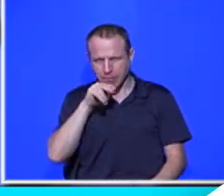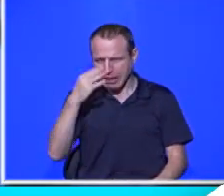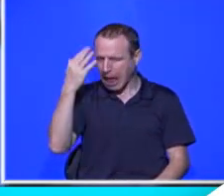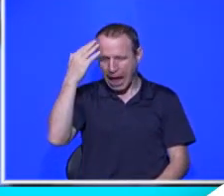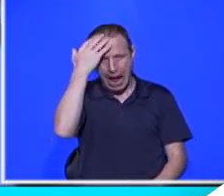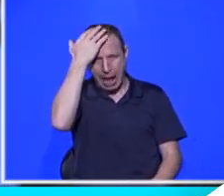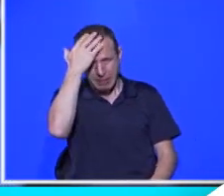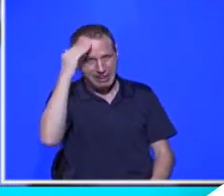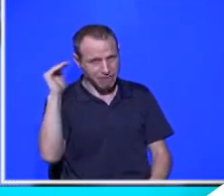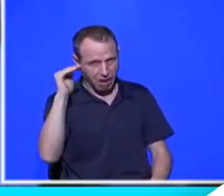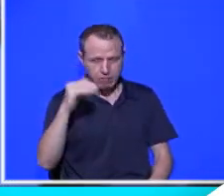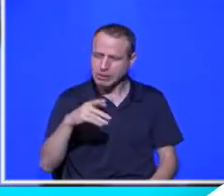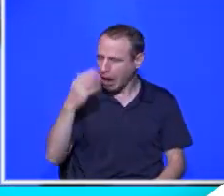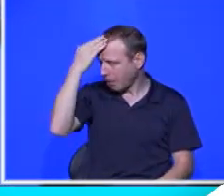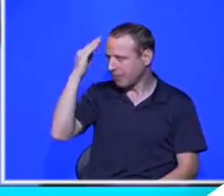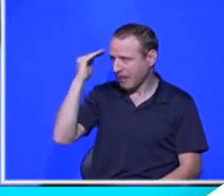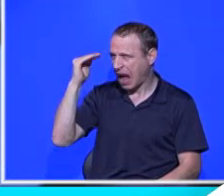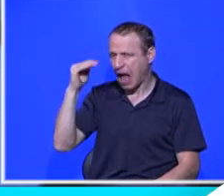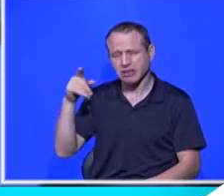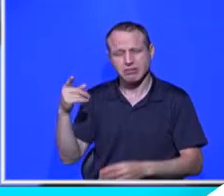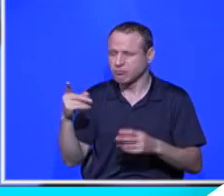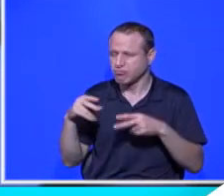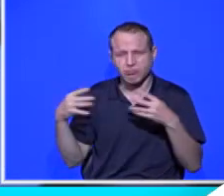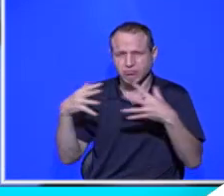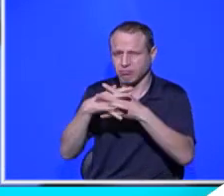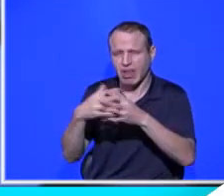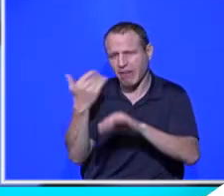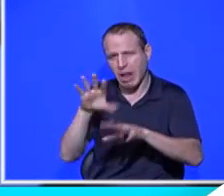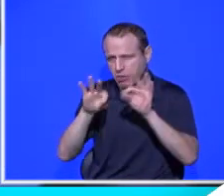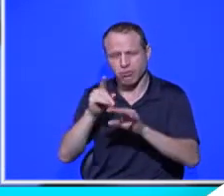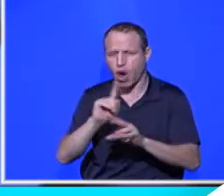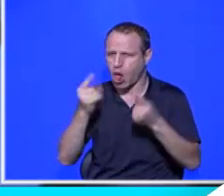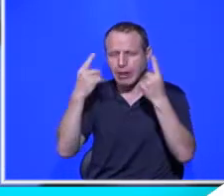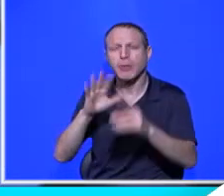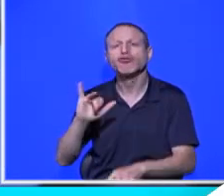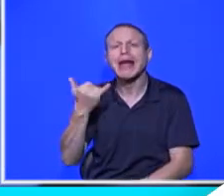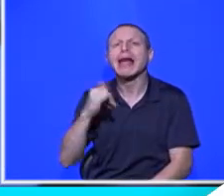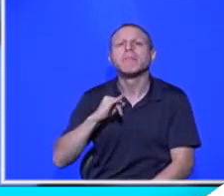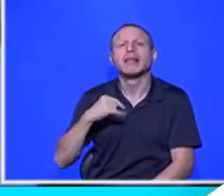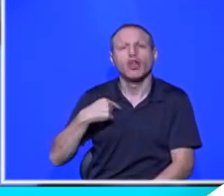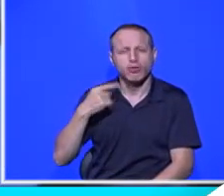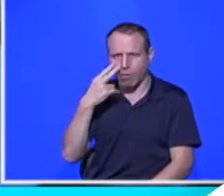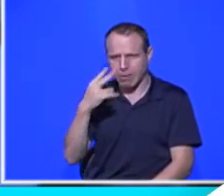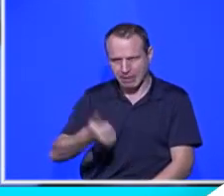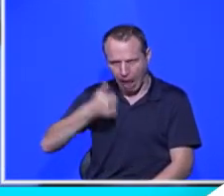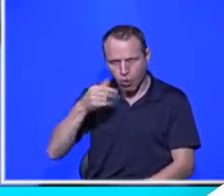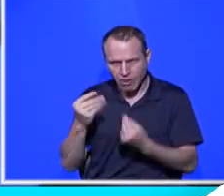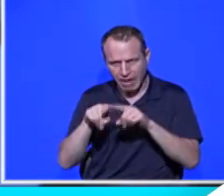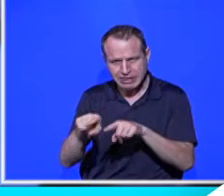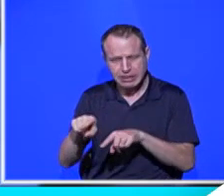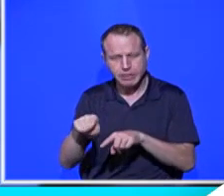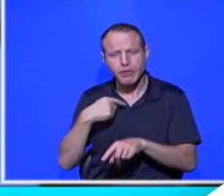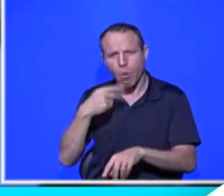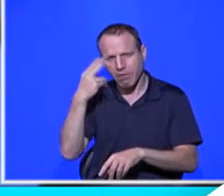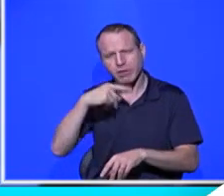לפיד וגנץ חוברים שוב לפני הבחירות, זה לא יקרה. אבל מה שכן מעניין אותי, זה כשרואים את ההתנהלות בדבר הזה, ובעצם אנחנו מבינים